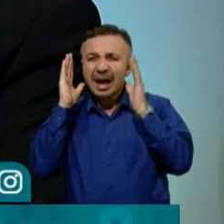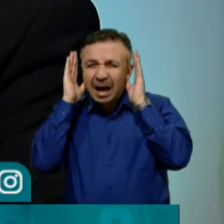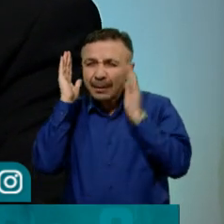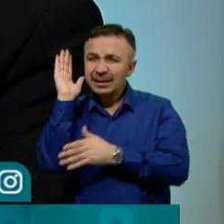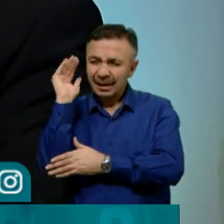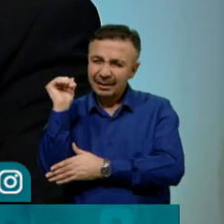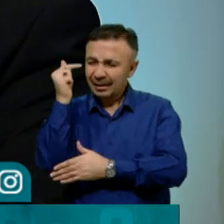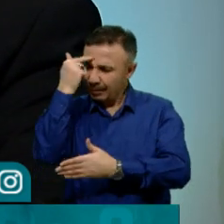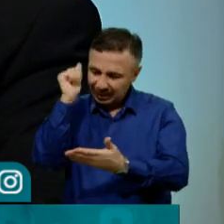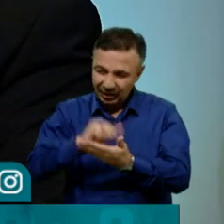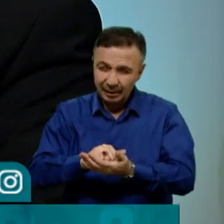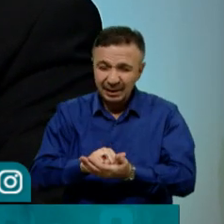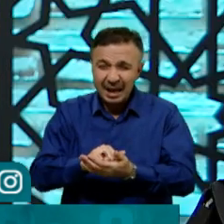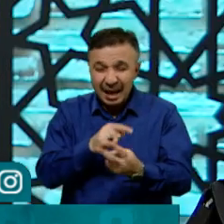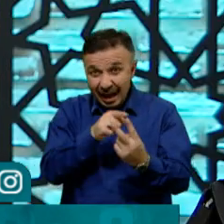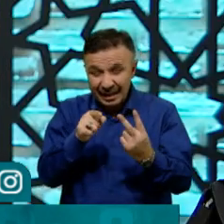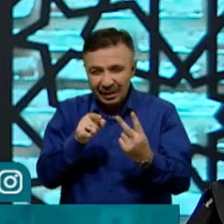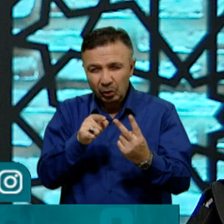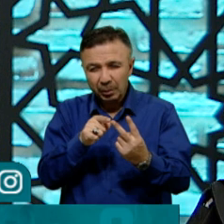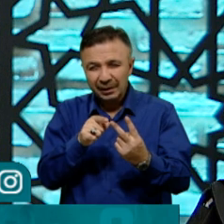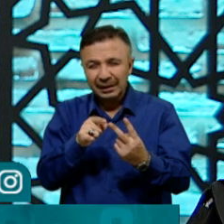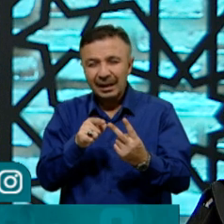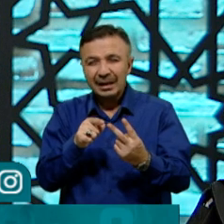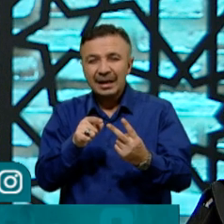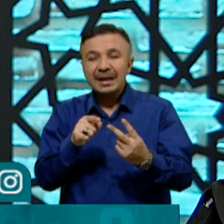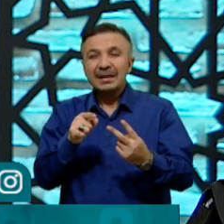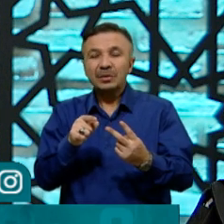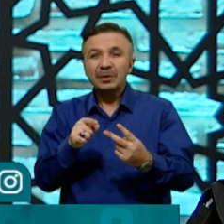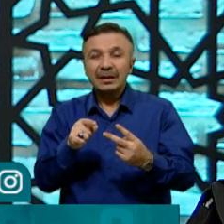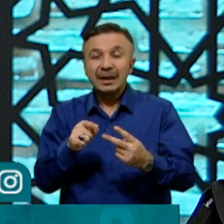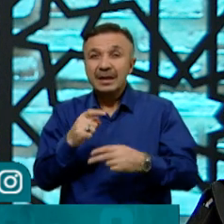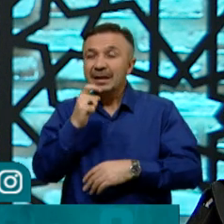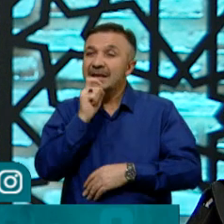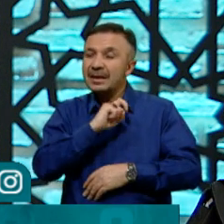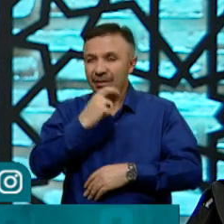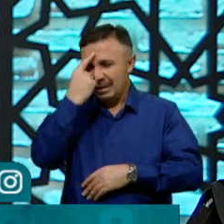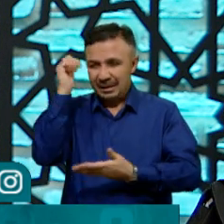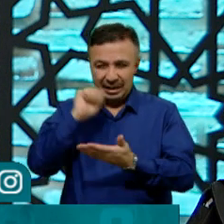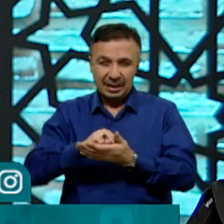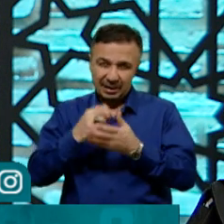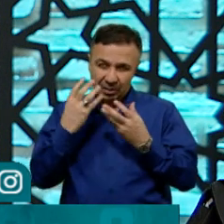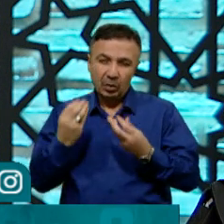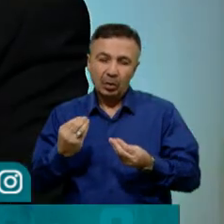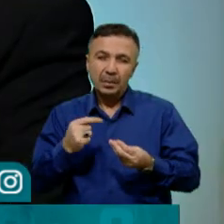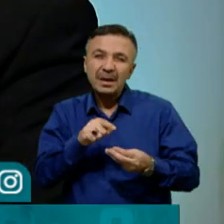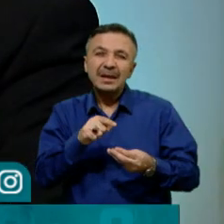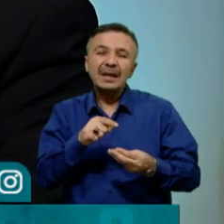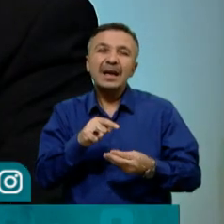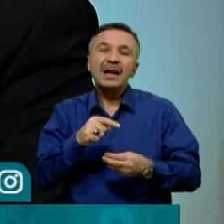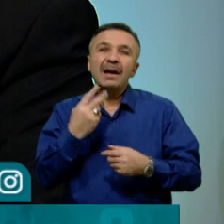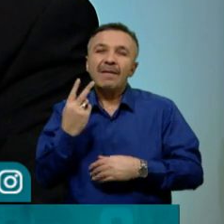sonda Sev secdesi yapmak gerekir Çünkü birinde vacibin Terki vardır sevgili merak ediyorlar